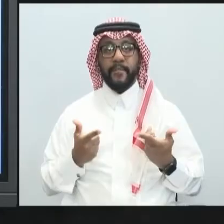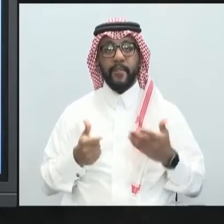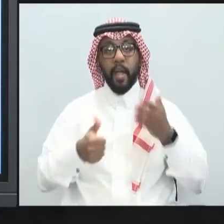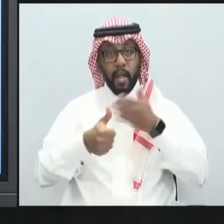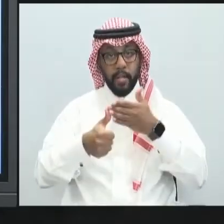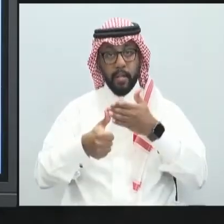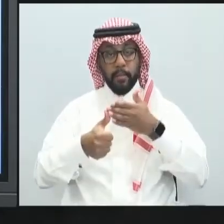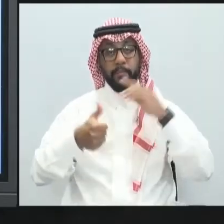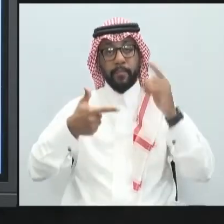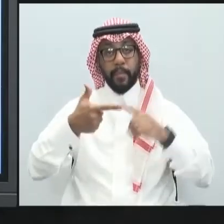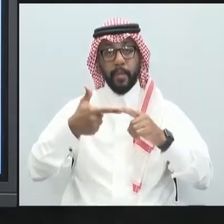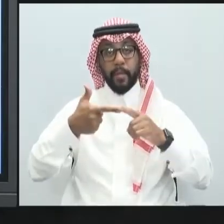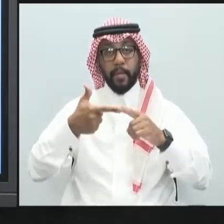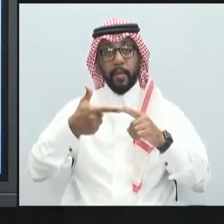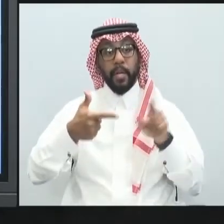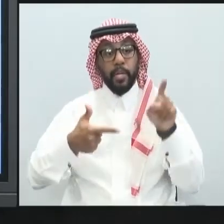ثم اسال